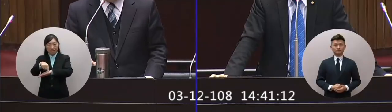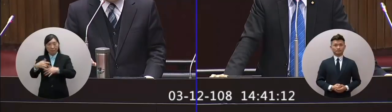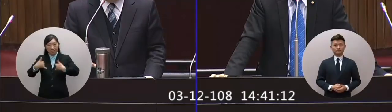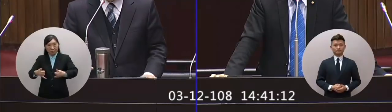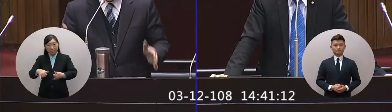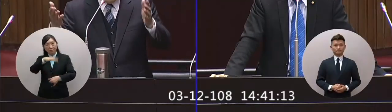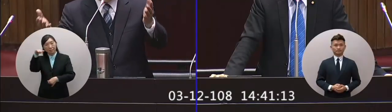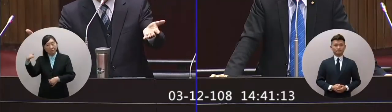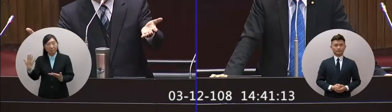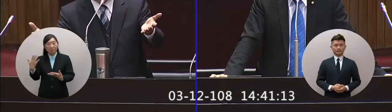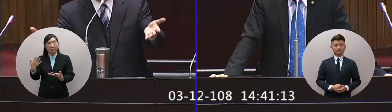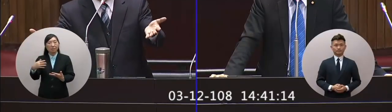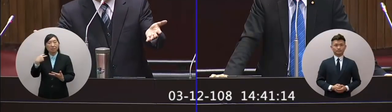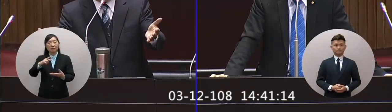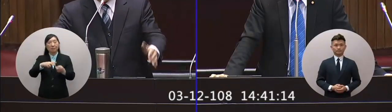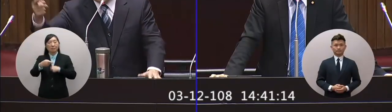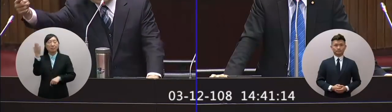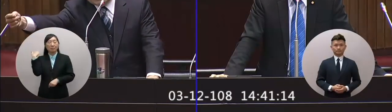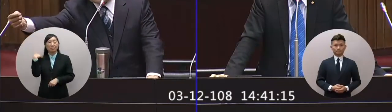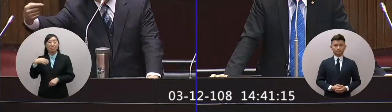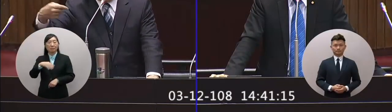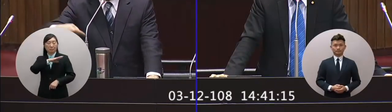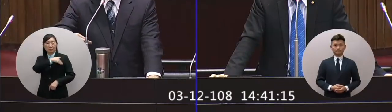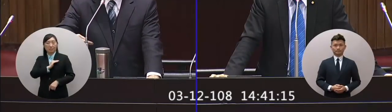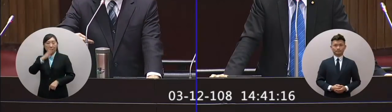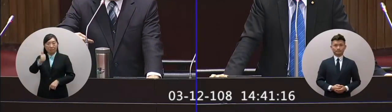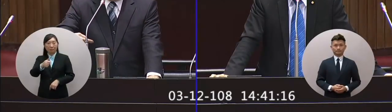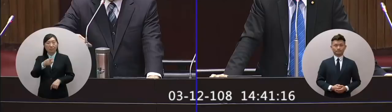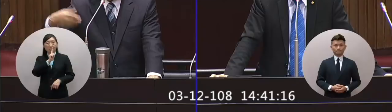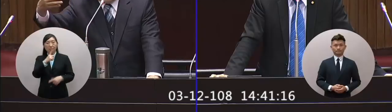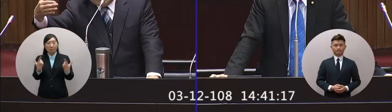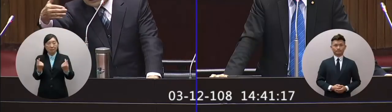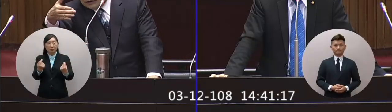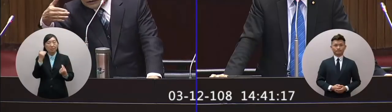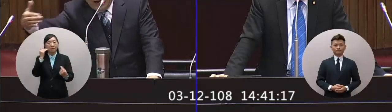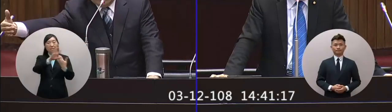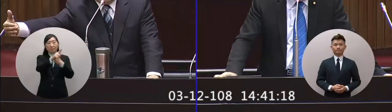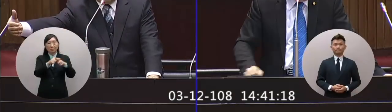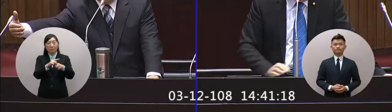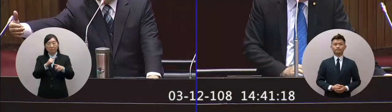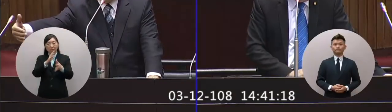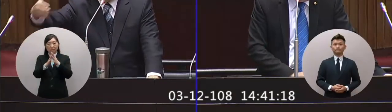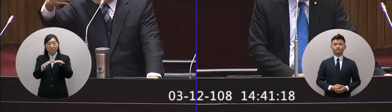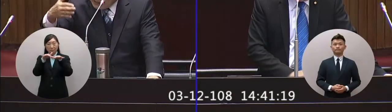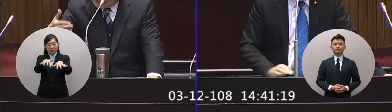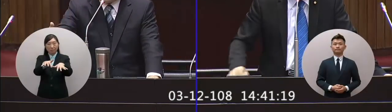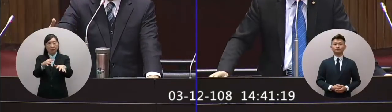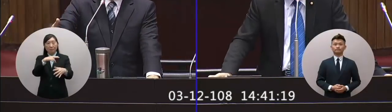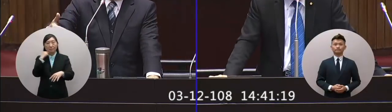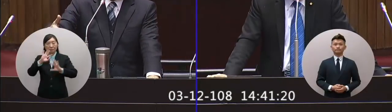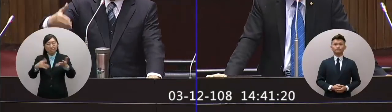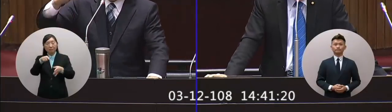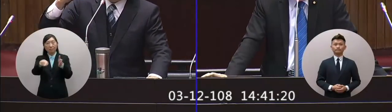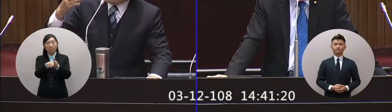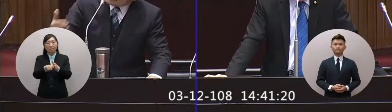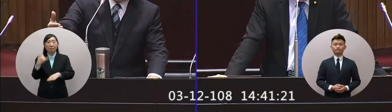道，站山上，跟丘吉尔当年讲，也是人家打到英国，所以他是在海上防堵，在沙滩